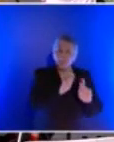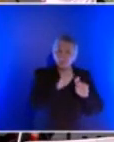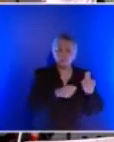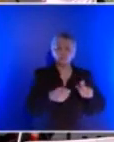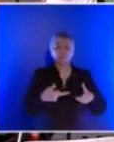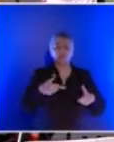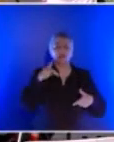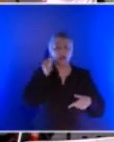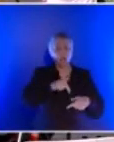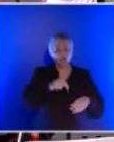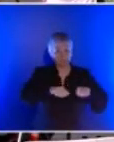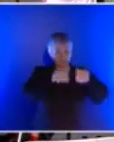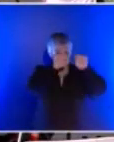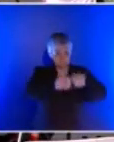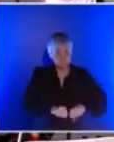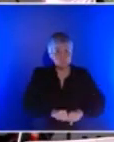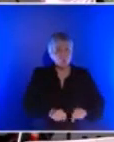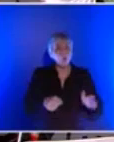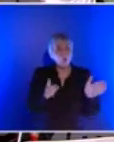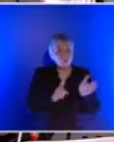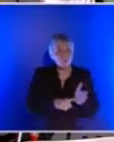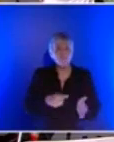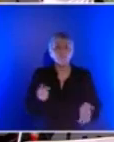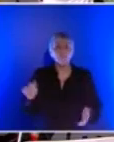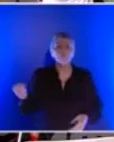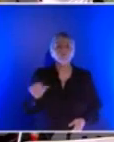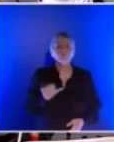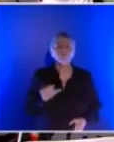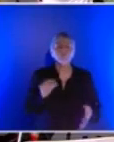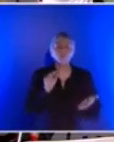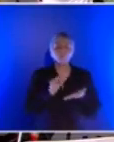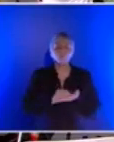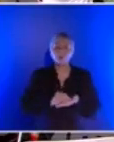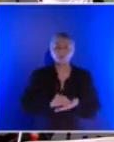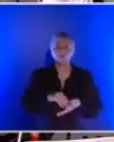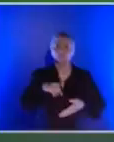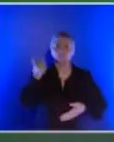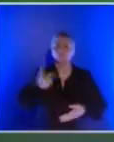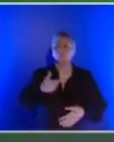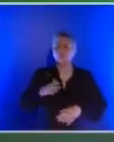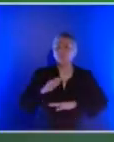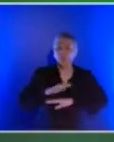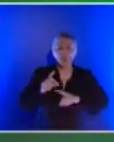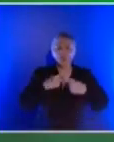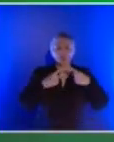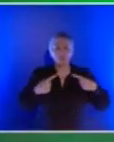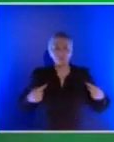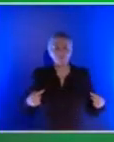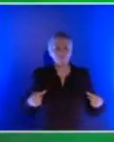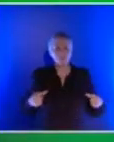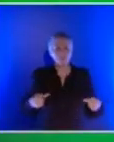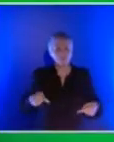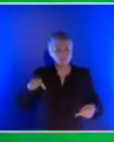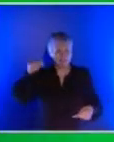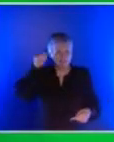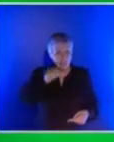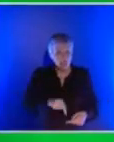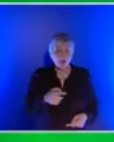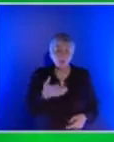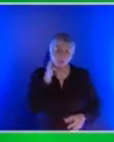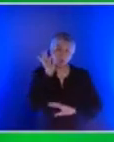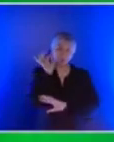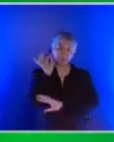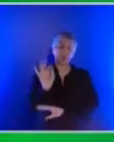μιας βιώσιμης μακροχρόνιας εξόδου από το αναπτυξιακό της αδιέξοδο. Αυτή είναι η καρδιά